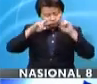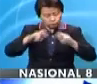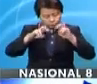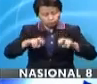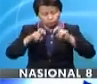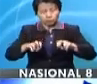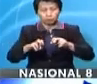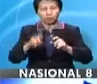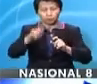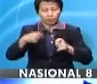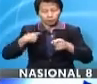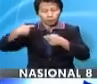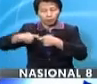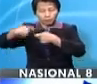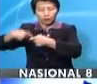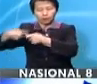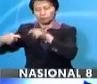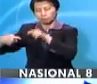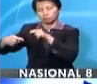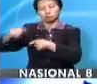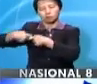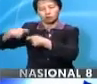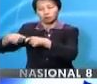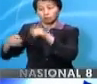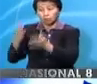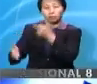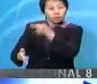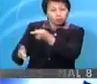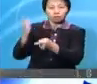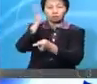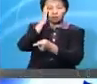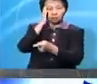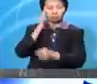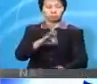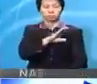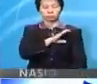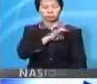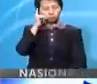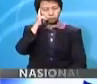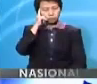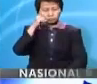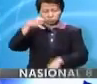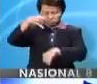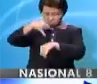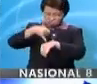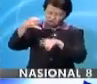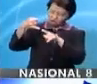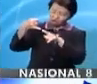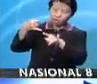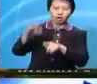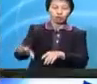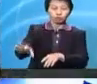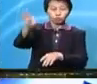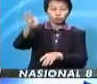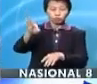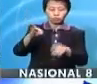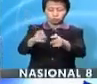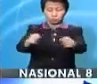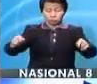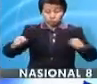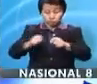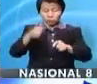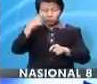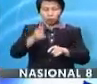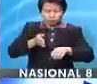dia berkaitan. Dia mungkin mengetahui. Polis percaya objek tajam yang ditemui di loji kumbahan itu digunakan